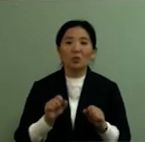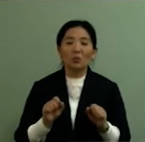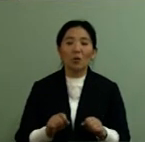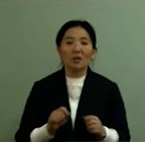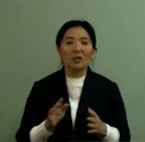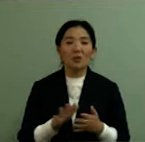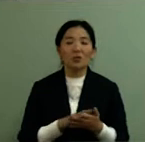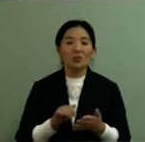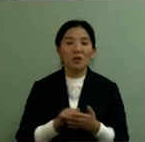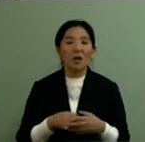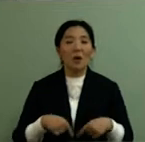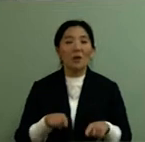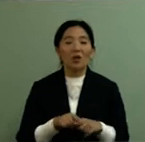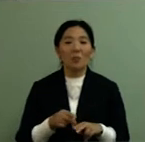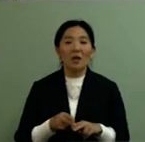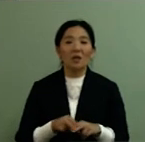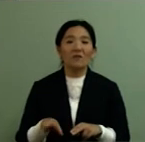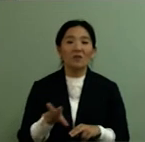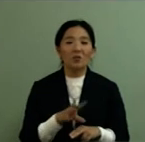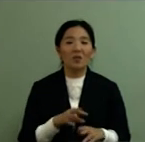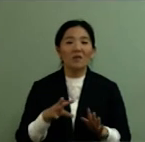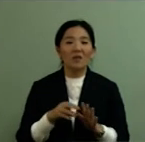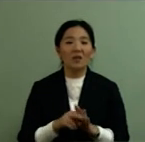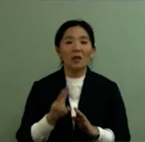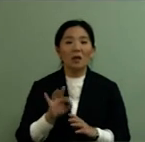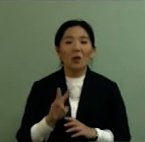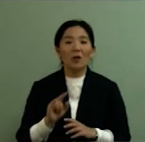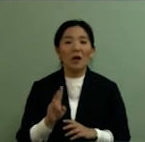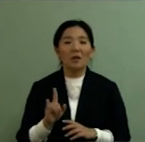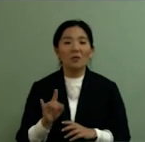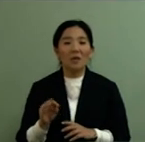могут разрушаться. Поэтому это все является локальными